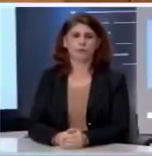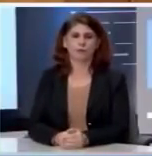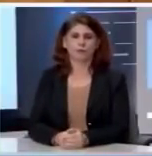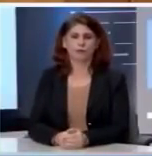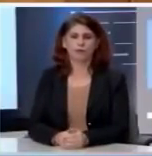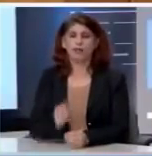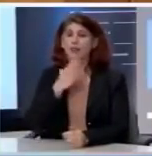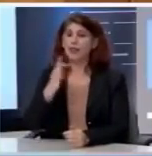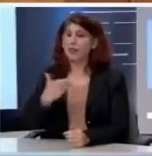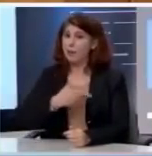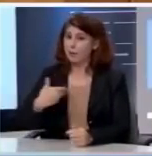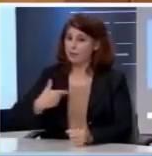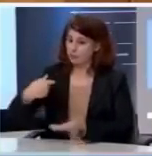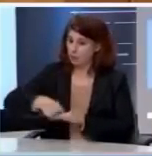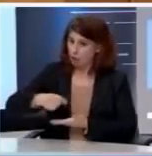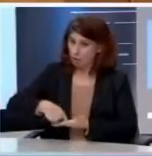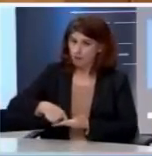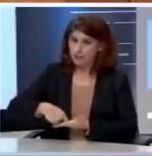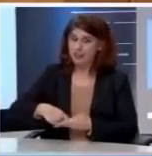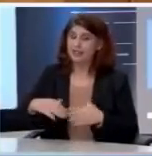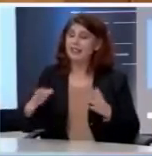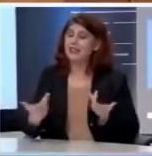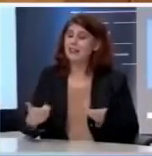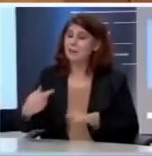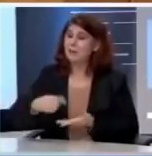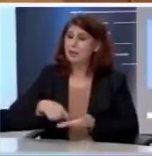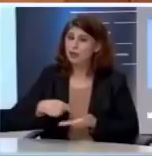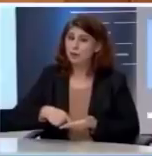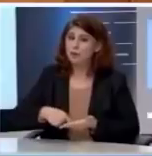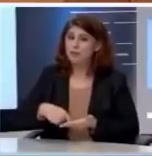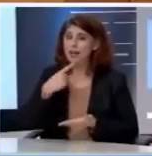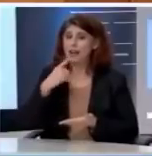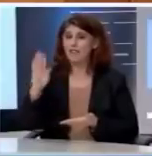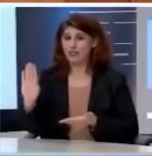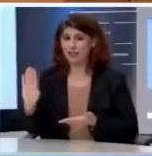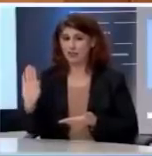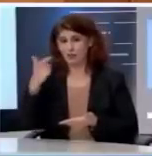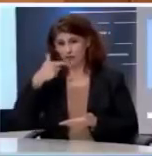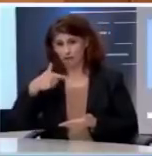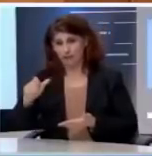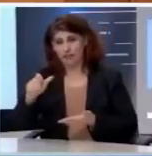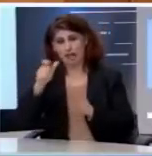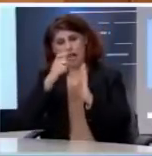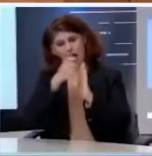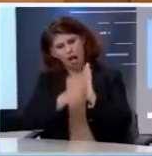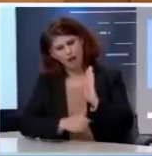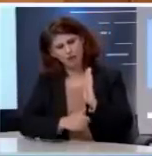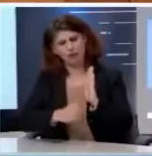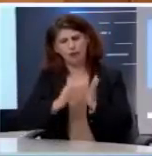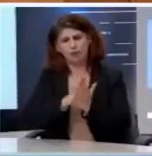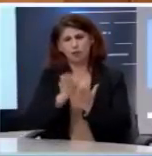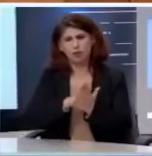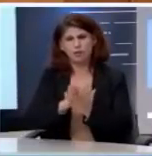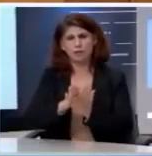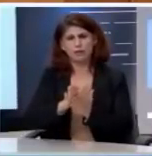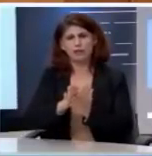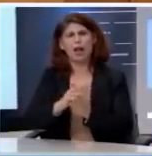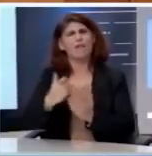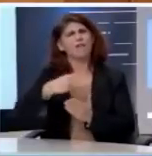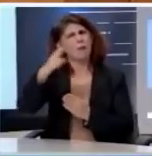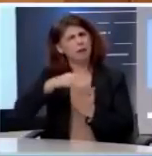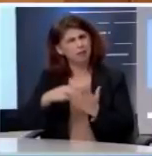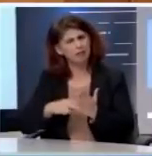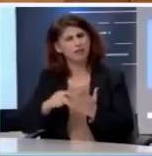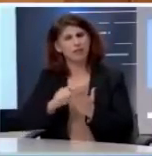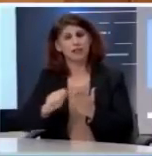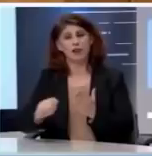Άρα λοιπόν εμείς πληρωνόμασταν. Γιατί πληρωνόμασταν, λέει ο Βαξεβάνης στο βίντεο και στα άρθρα και στα δημοσιεύματα και για βγει και όλοι αυτοί,